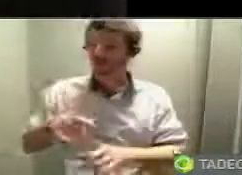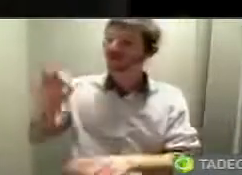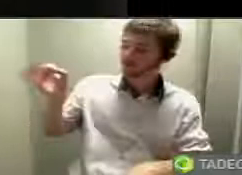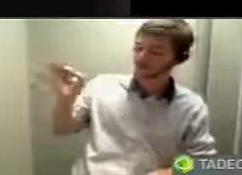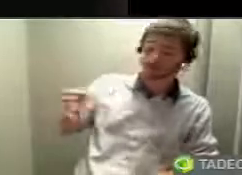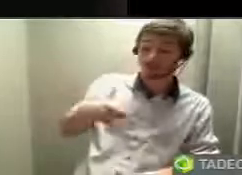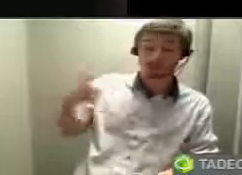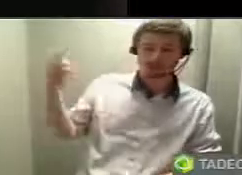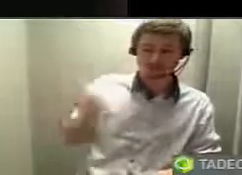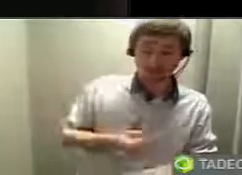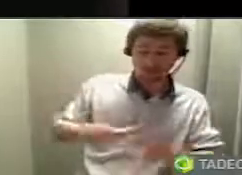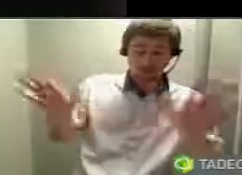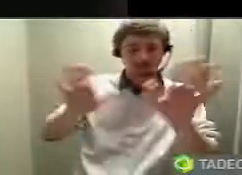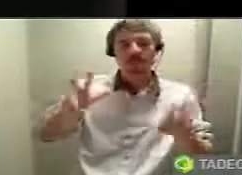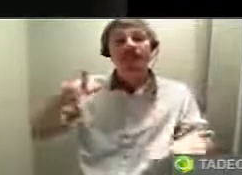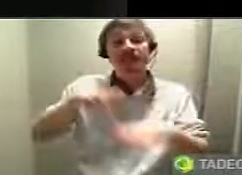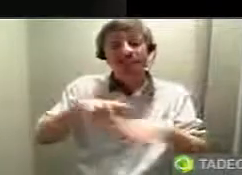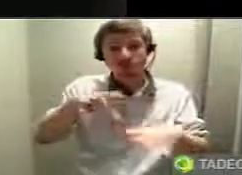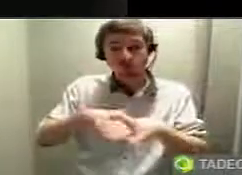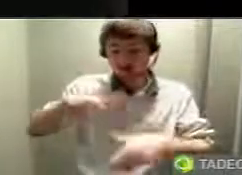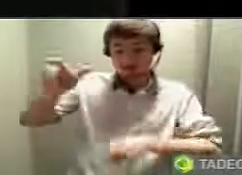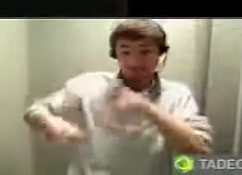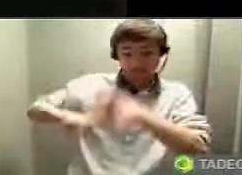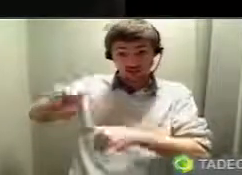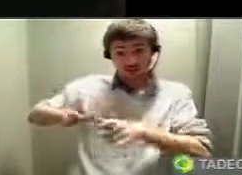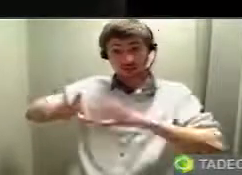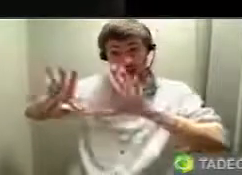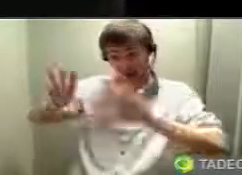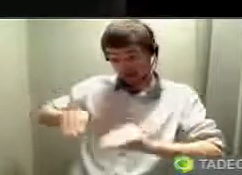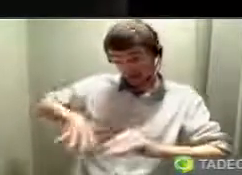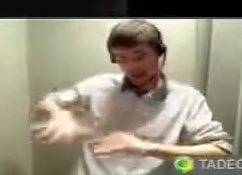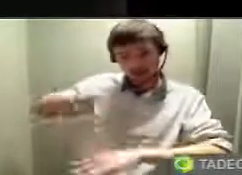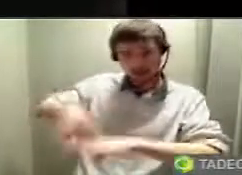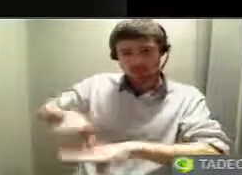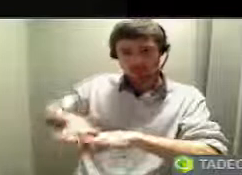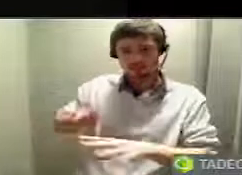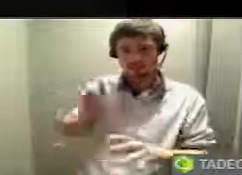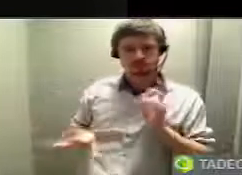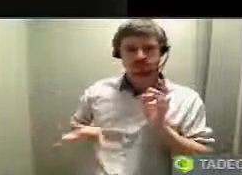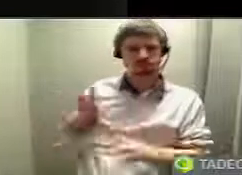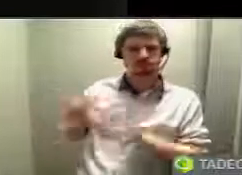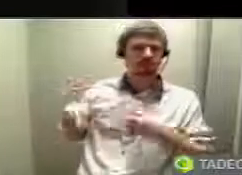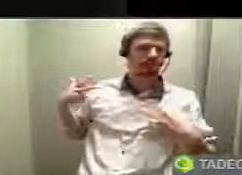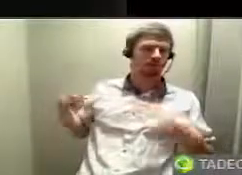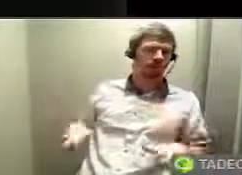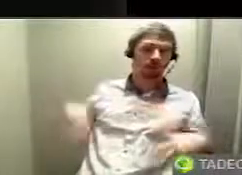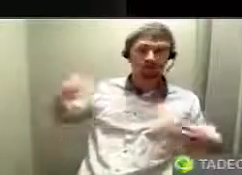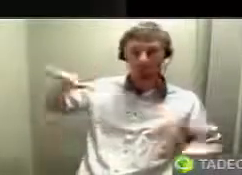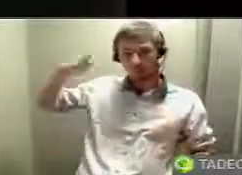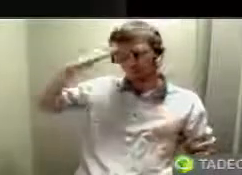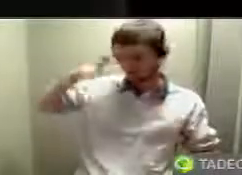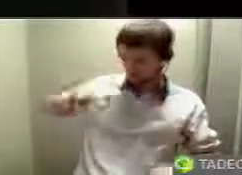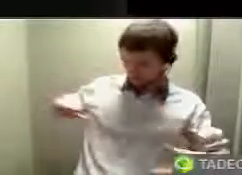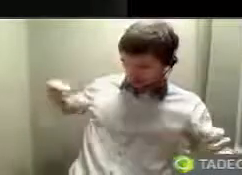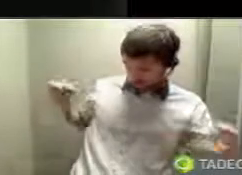au début, les gens qui habitaient par là ne voulaient pas ça, parce qu'ils disaient, oh, ça va changer, ça va changer. Mais après,